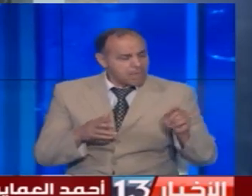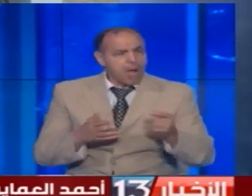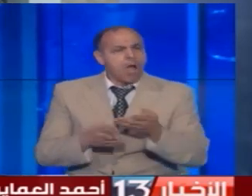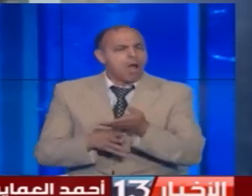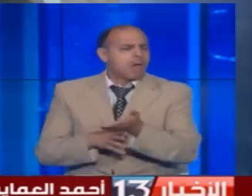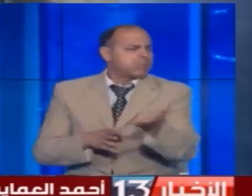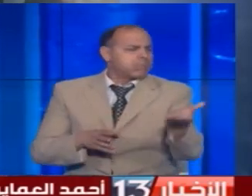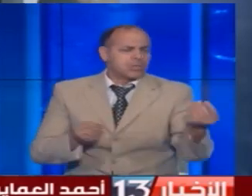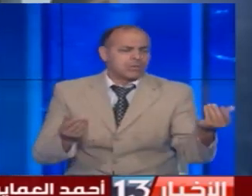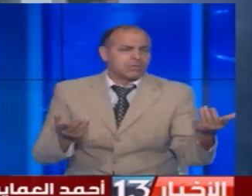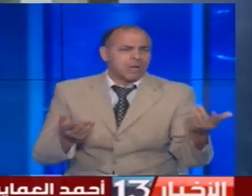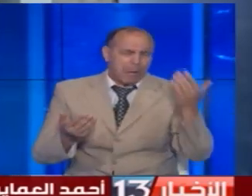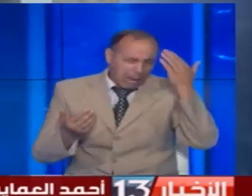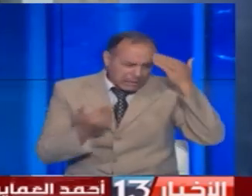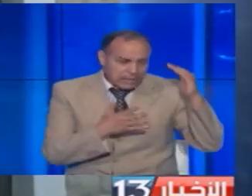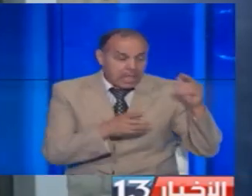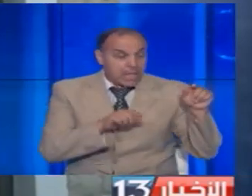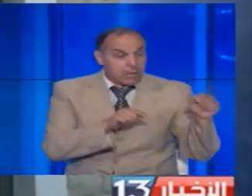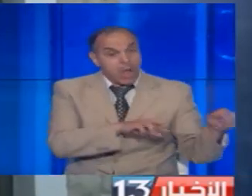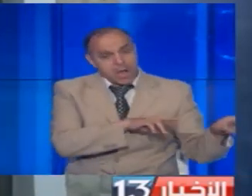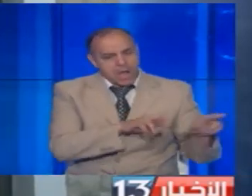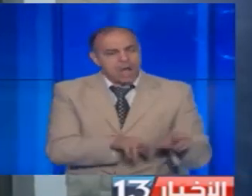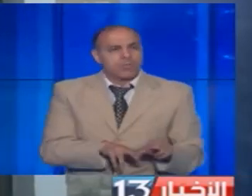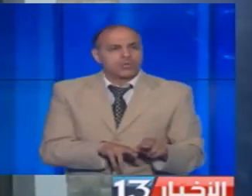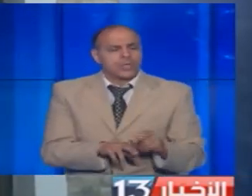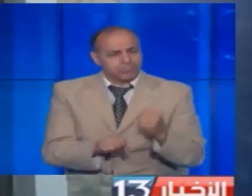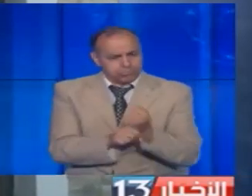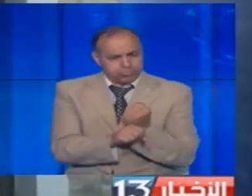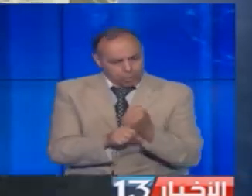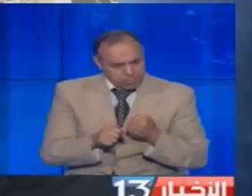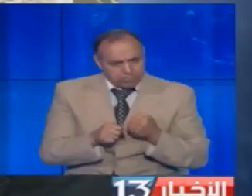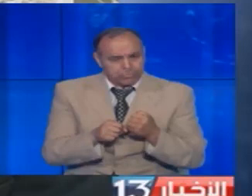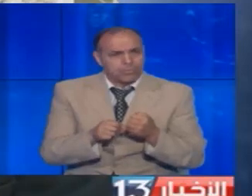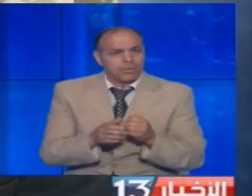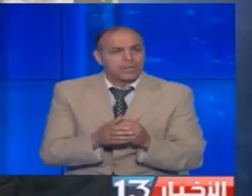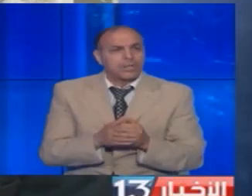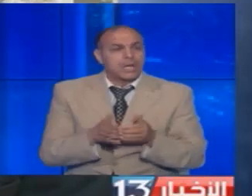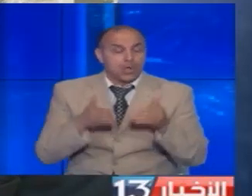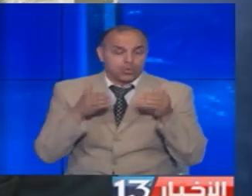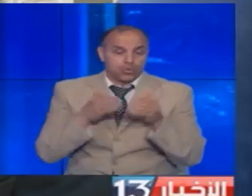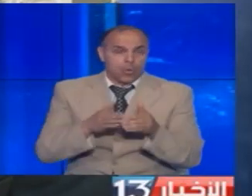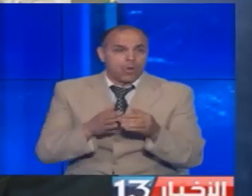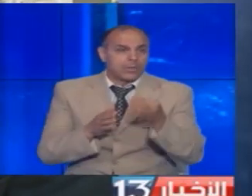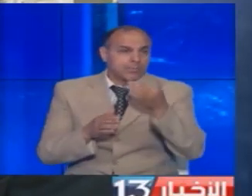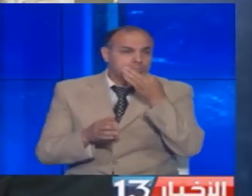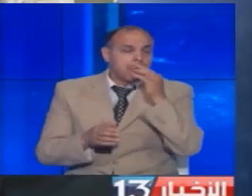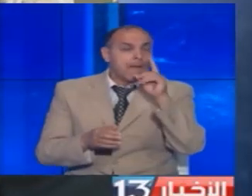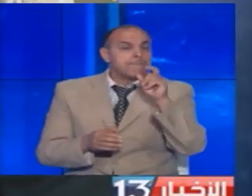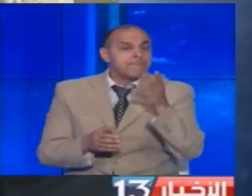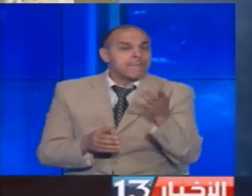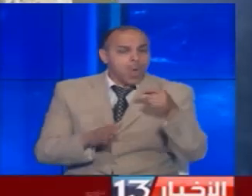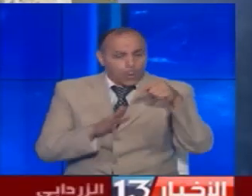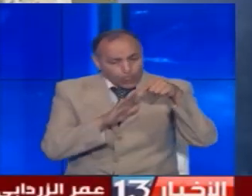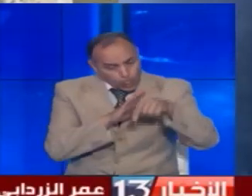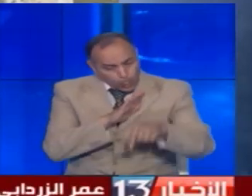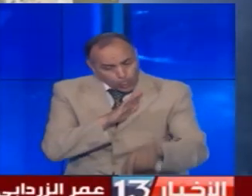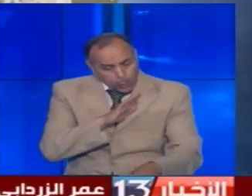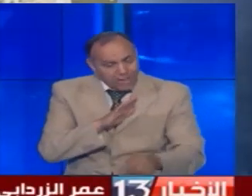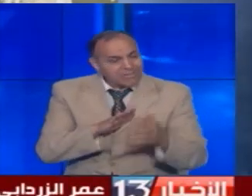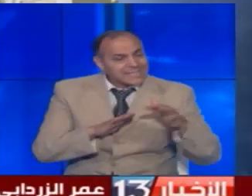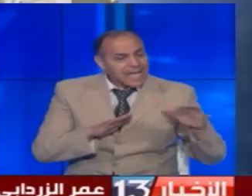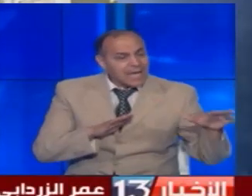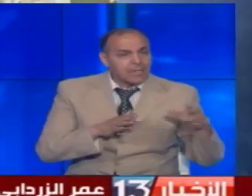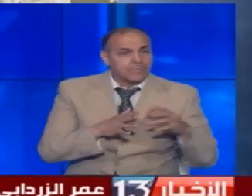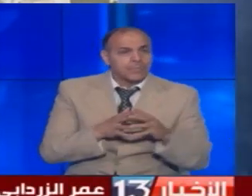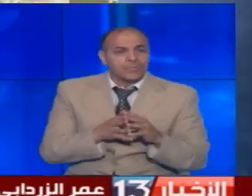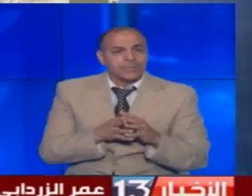اللي نقولوا كانت منسية، الآن لابد أن تتكاتف الجهود نمضي عليها الغبار. المطلوب هو استغلال المياه الجوفية